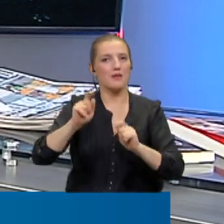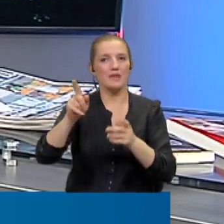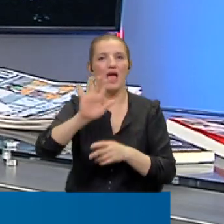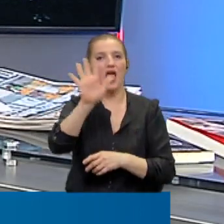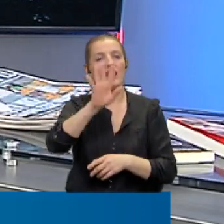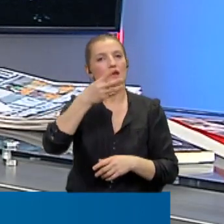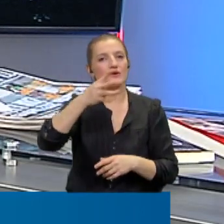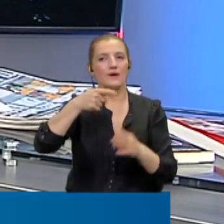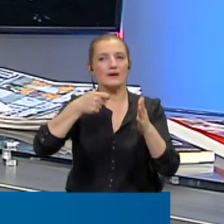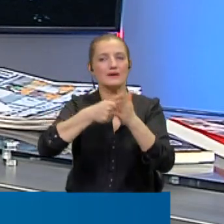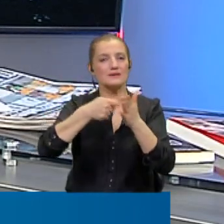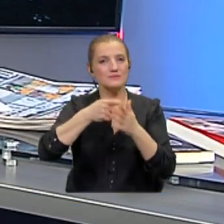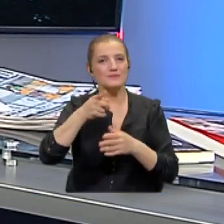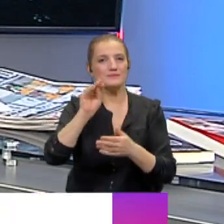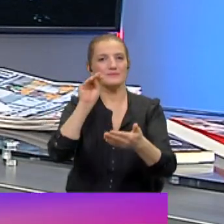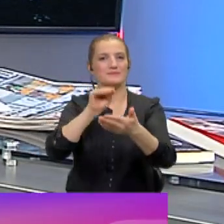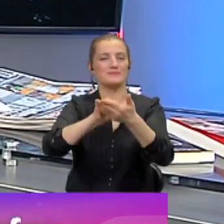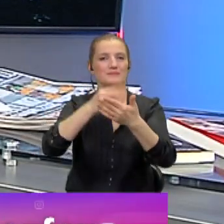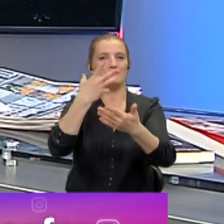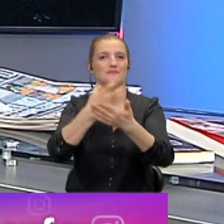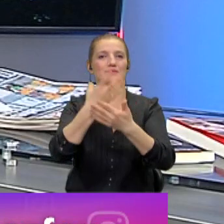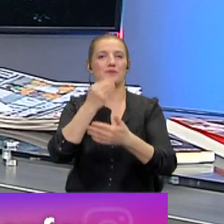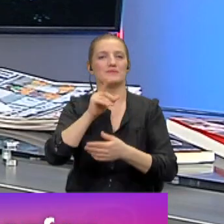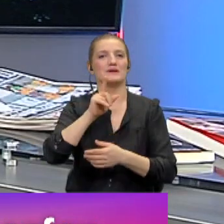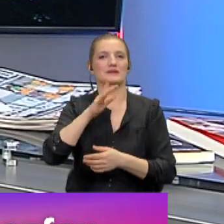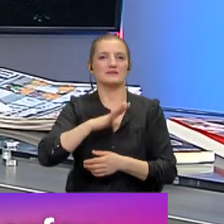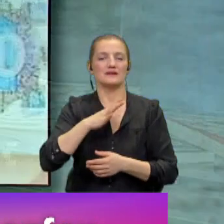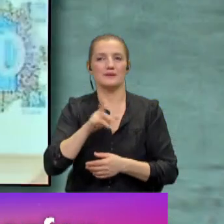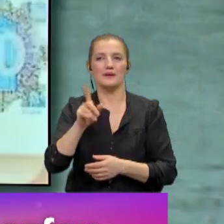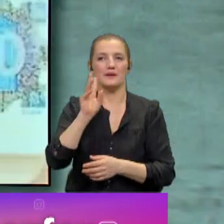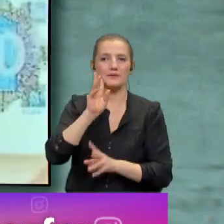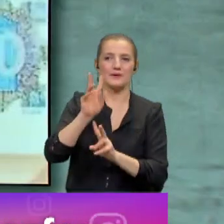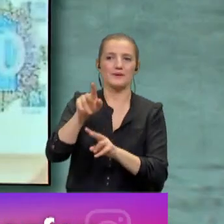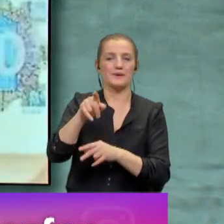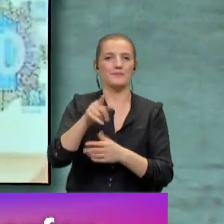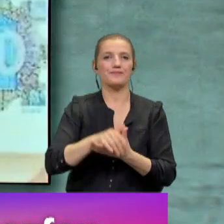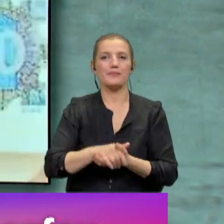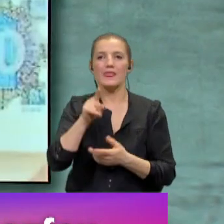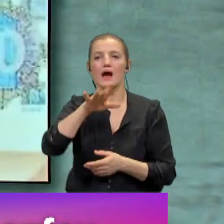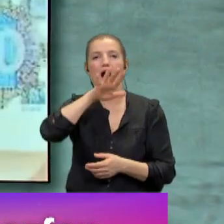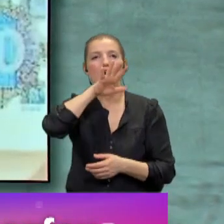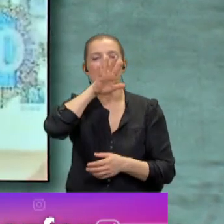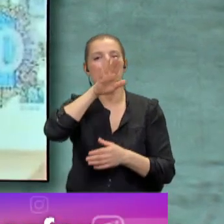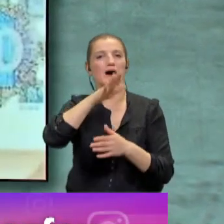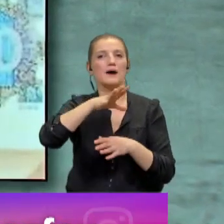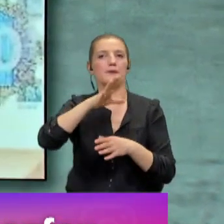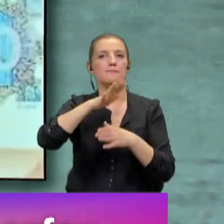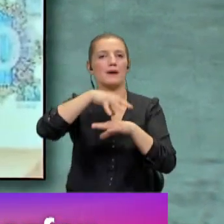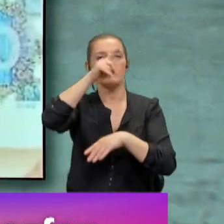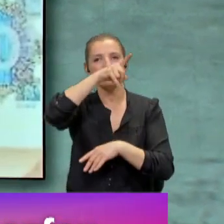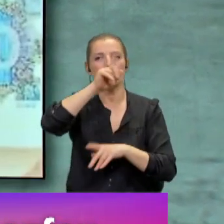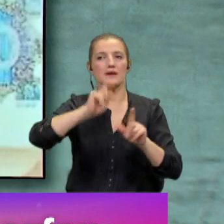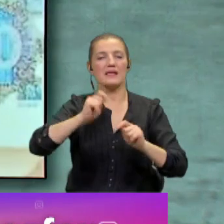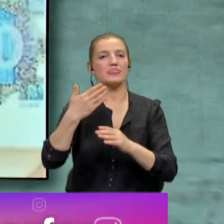Euro'nun üzerinde Özlem süreci ve Uğur Şahin ekrana yansıttığımız da tabi bu Avrupa parlamentosu'na